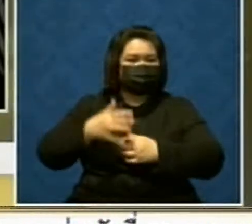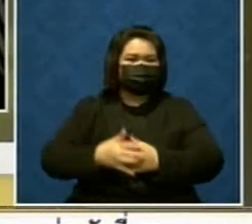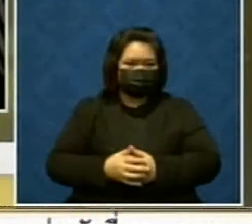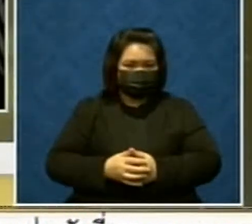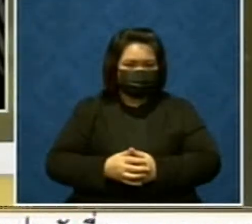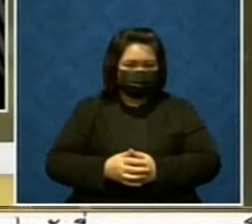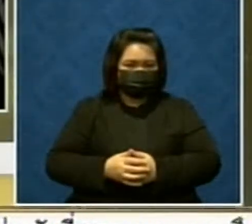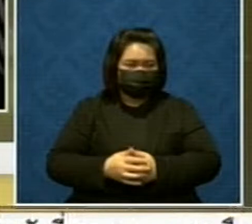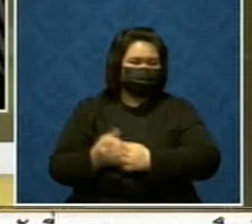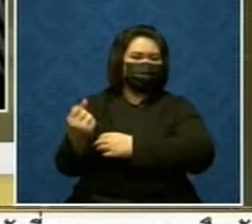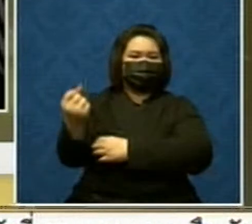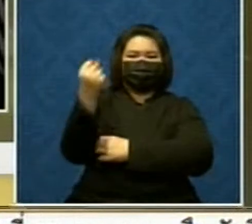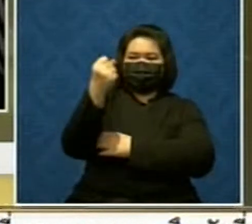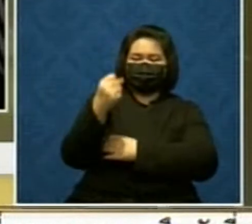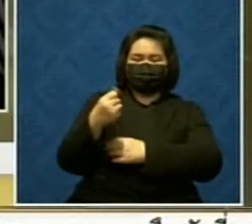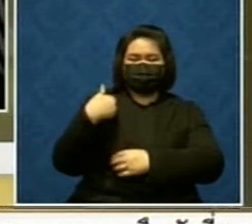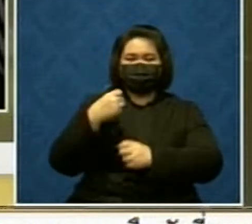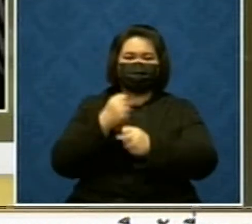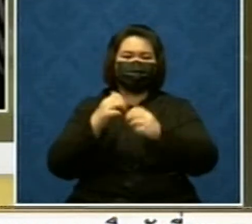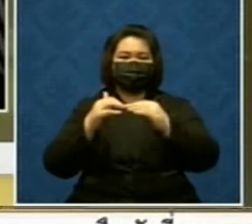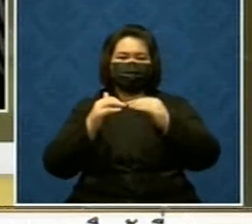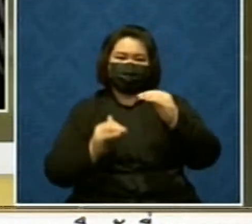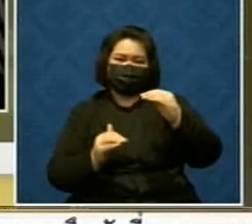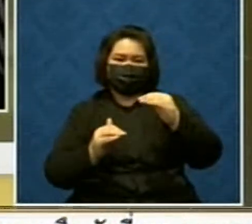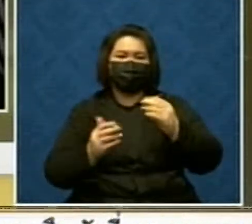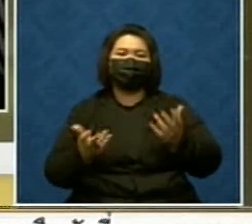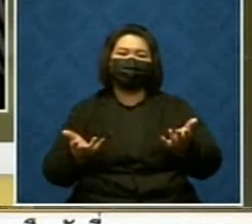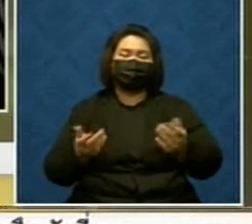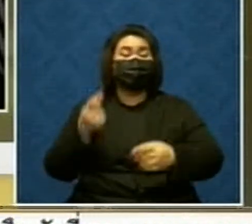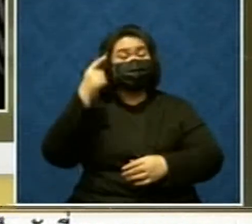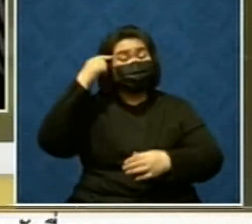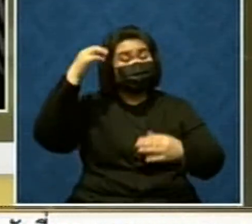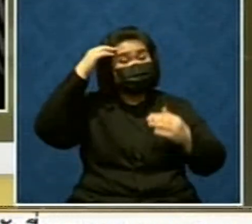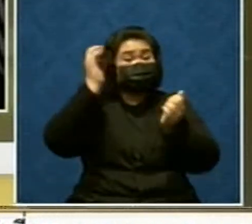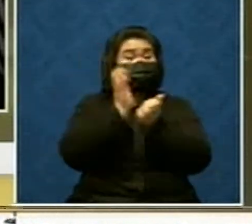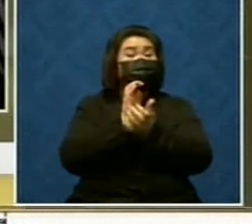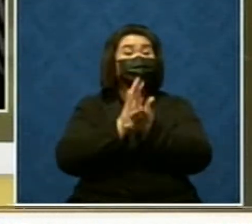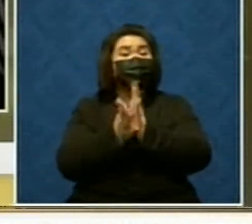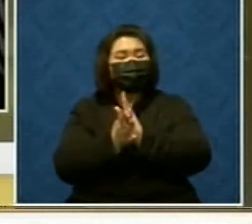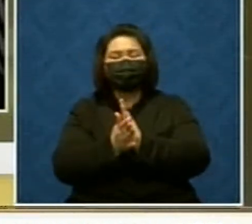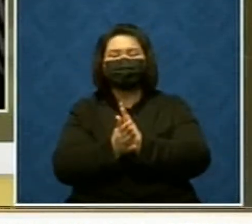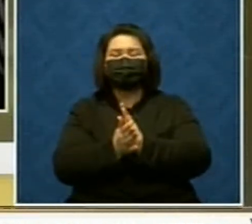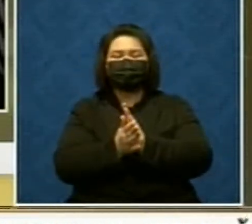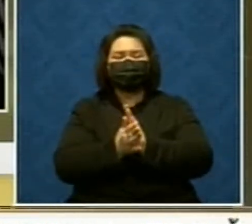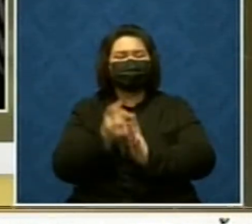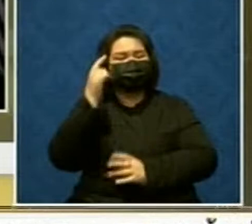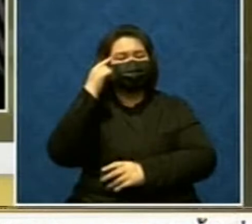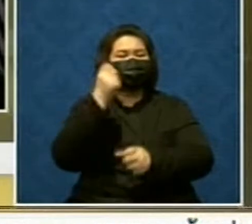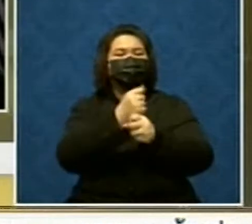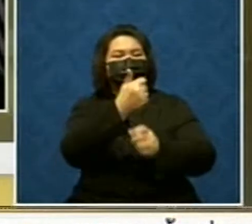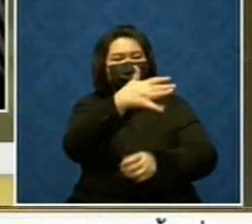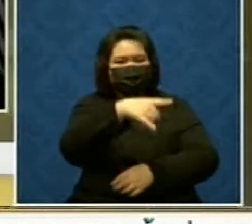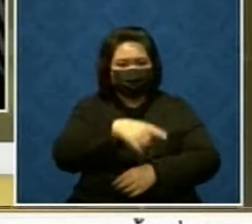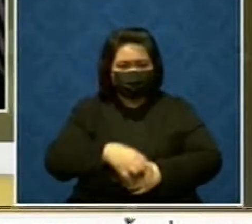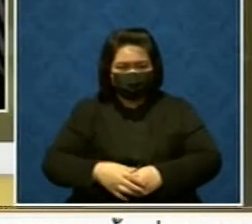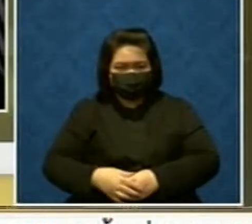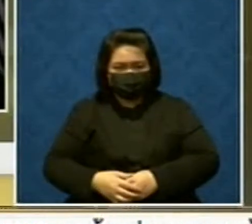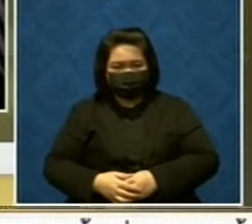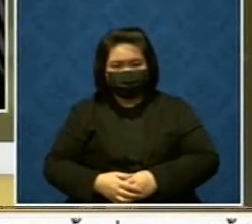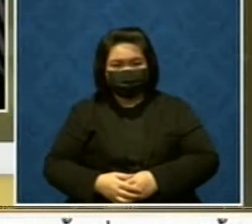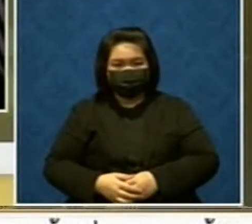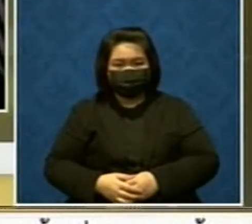เหลื่อมล้ำอย่างเห็นได้ชัดอย่าหวังปฏิรูปตำรวจแล้วครับท่านประธานนะเรื่องแค่นี้ท่านยังทำเลยเ